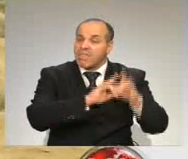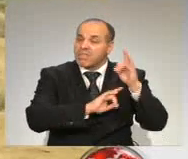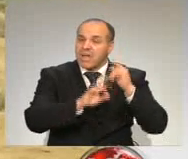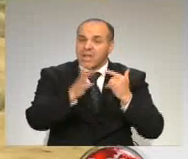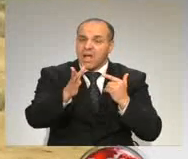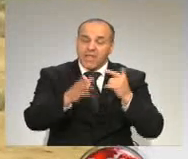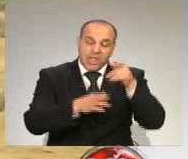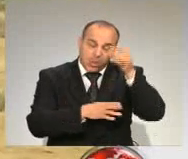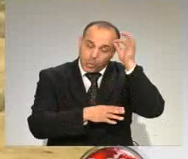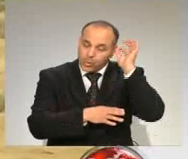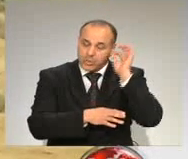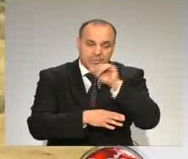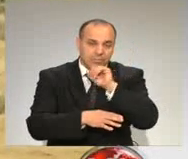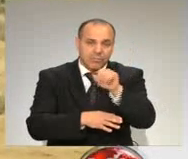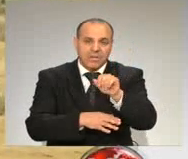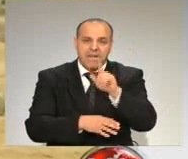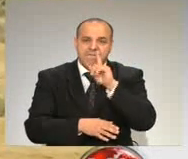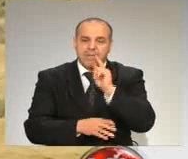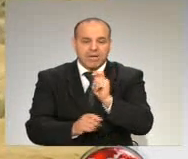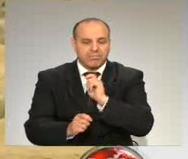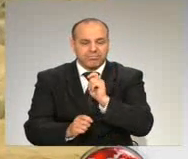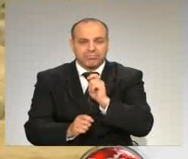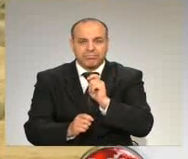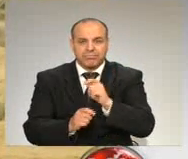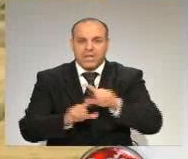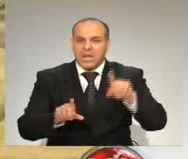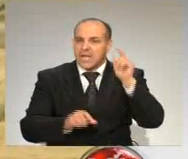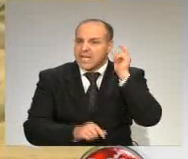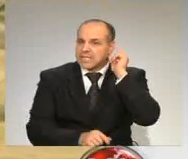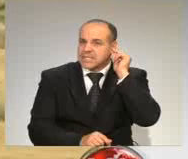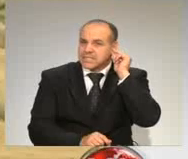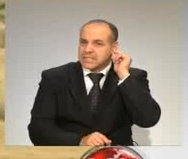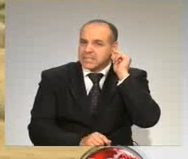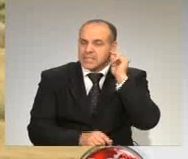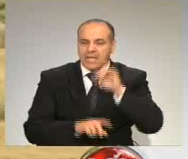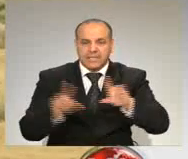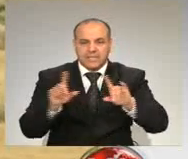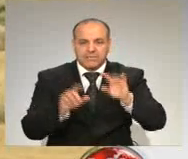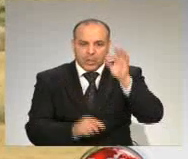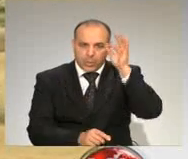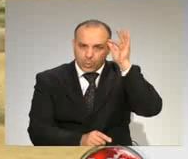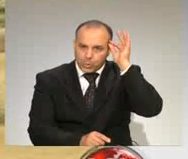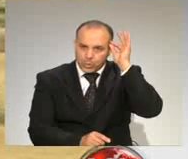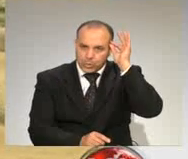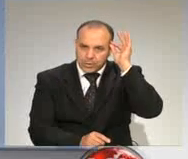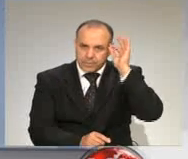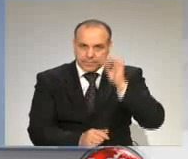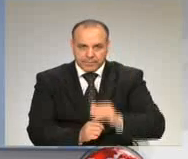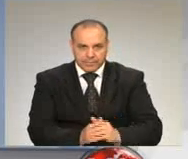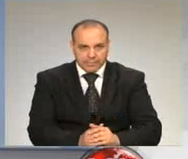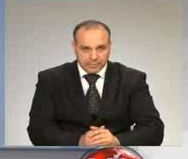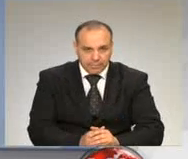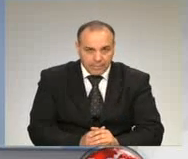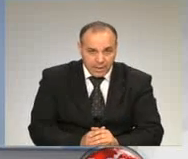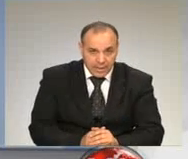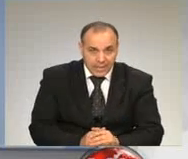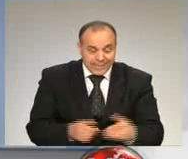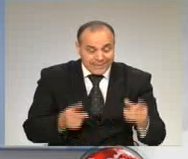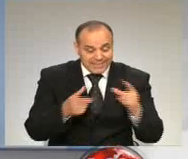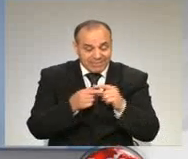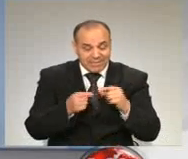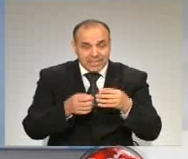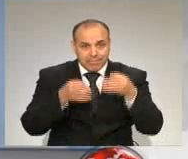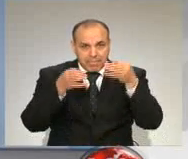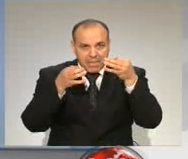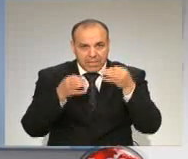هذا الوطن. نادي رتيبي، القصرين، للتلفزة الوطنية التونسية. وعن